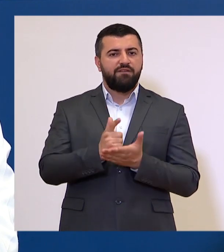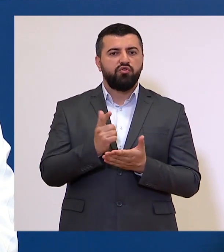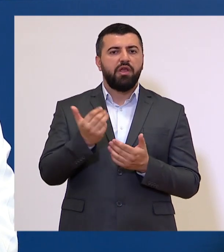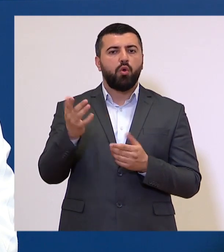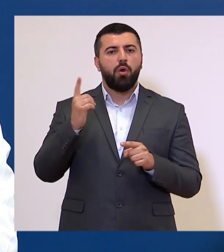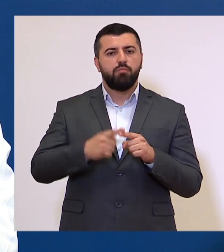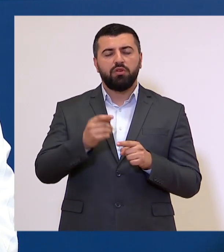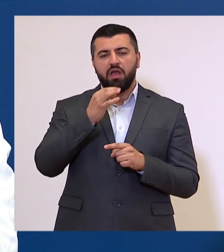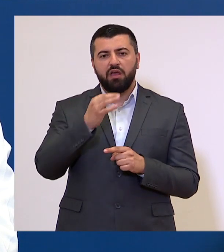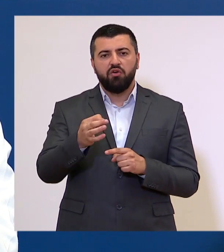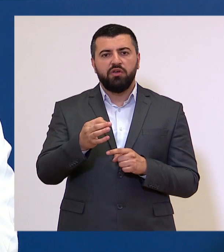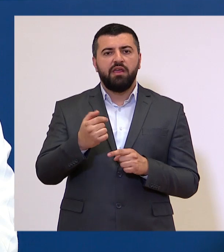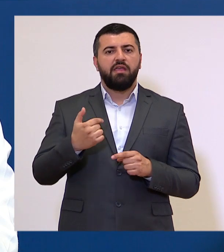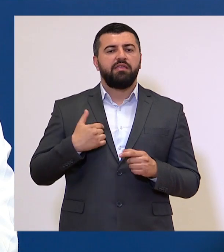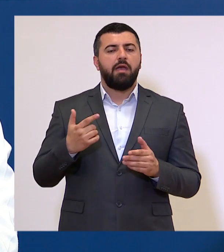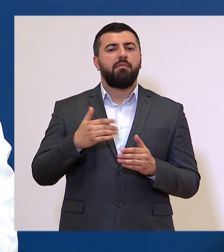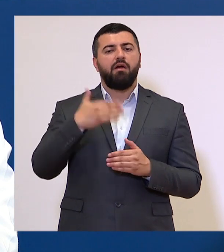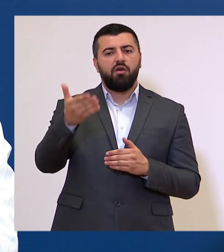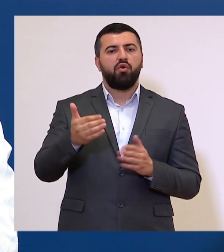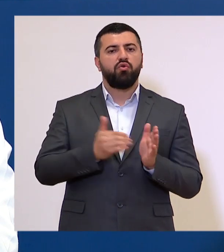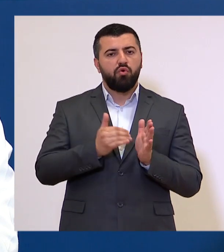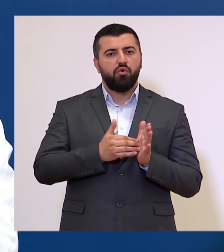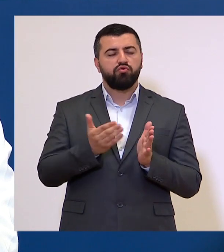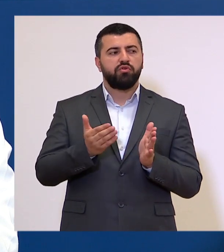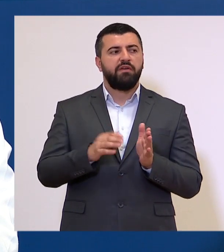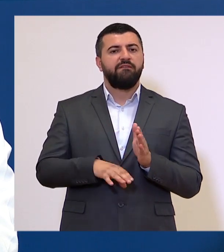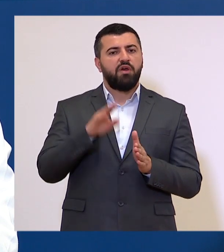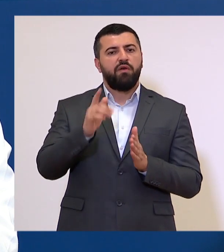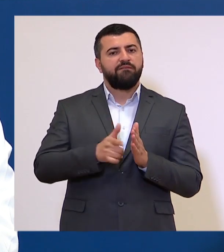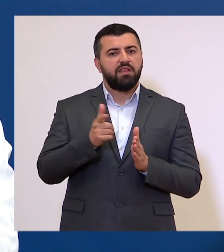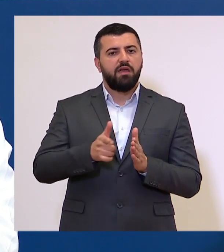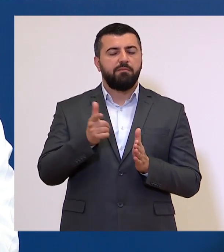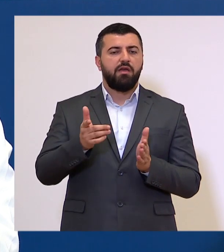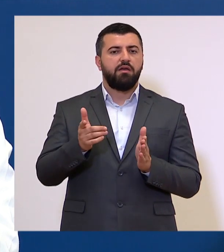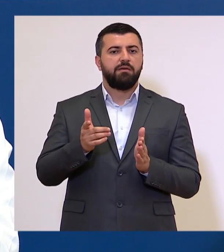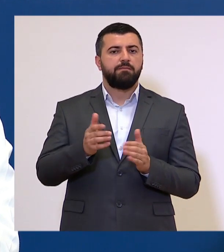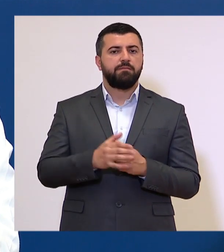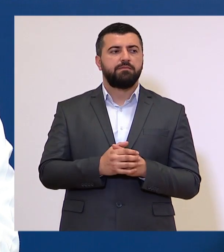nekoliko puta naglasili, nama predstoji još jedno vrijeme